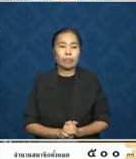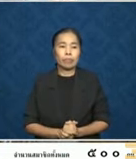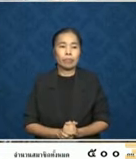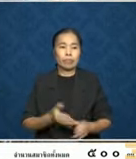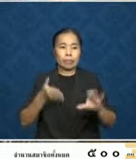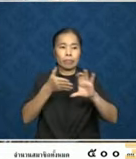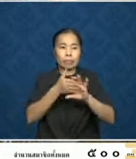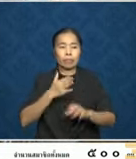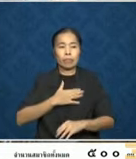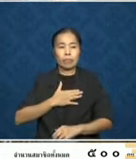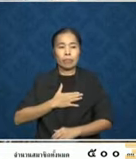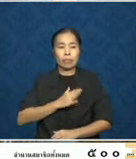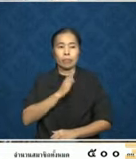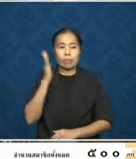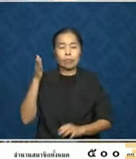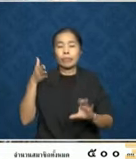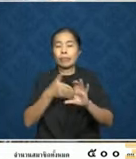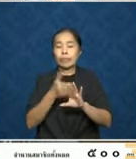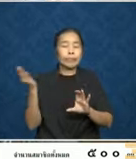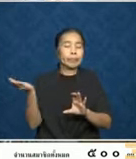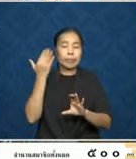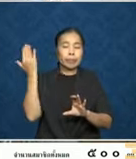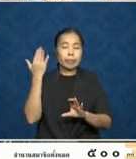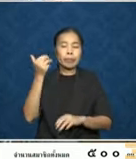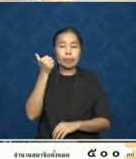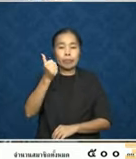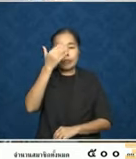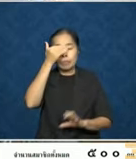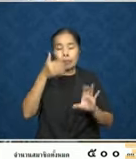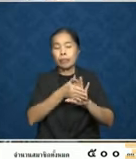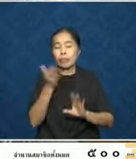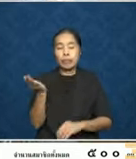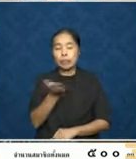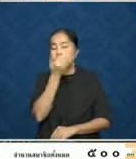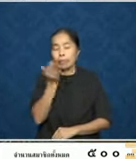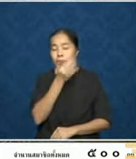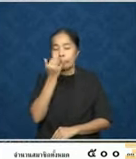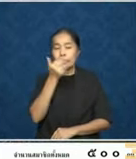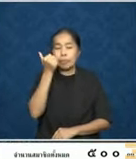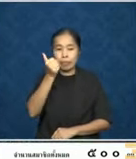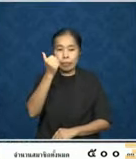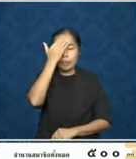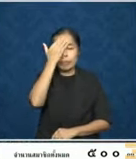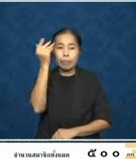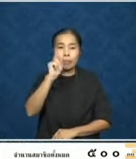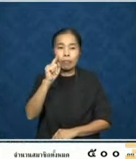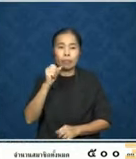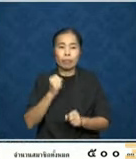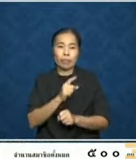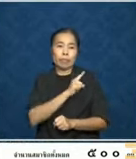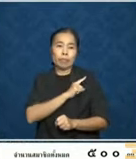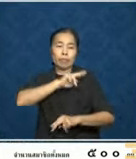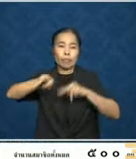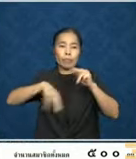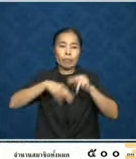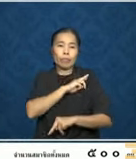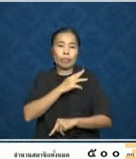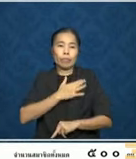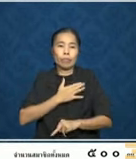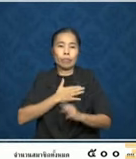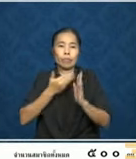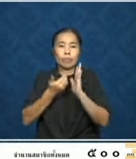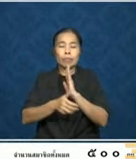าเนี่ยก็คือทางฝ่ายโสดสามารถขึ้นเรื่อยๆได้เลยนะคะเพราะว่ามันเป็นแค่รูปประกอบในพื้นที่ในเขตดูแลรับผิดชอบของดิฉันคือที่อำเภอพิบูลมังสา